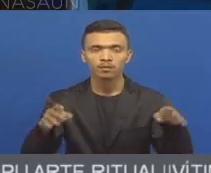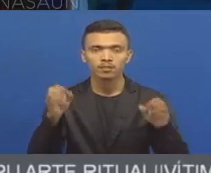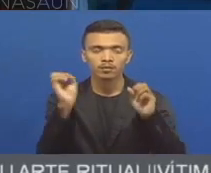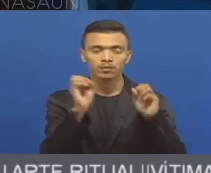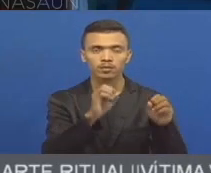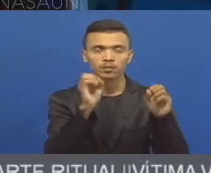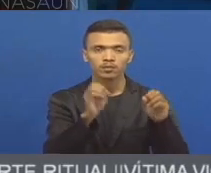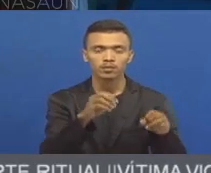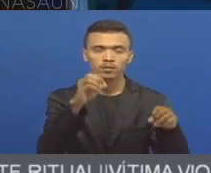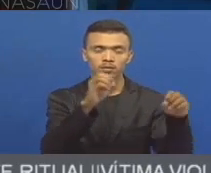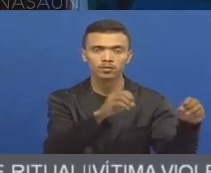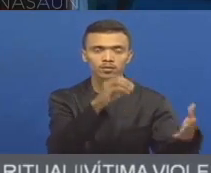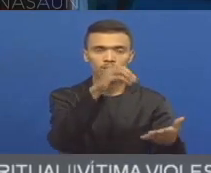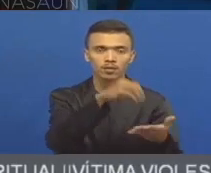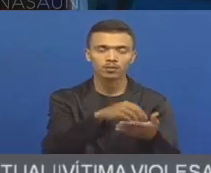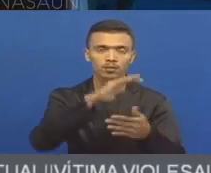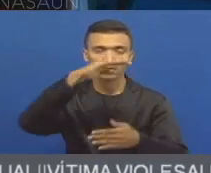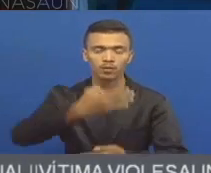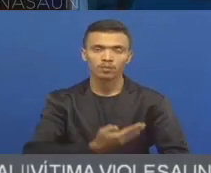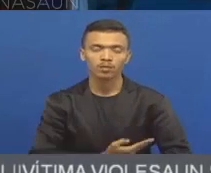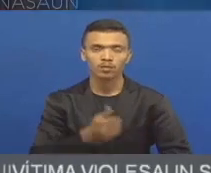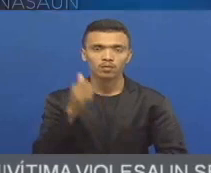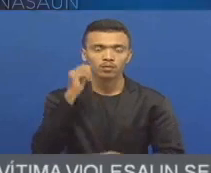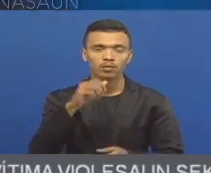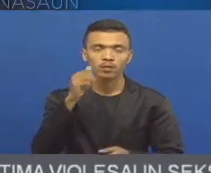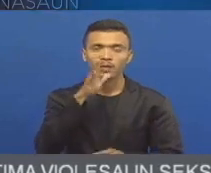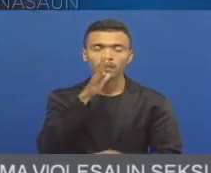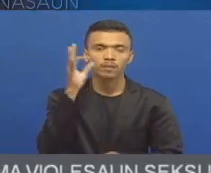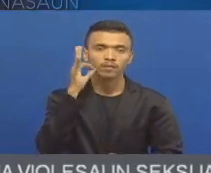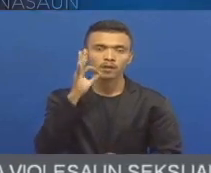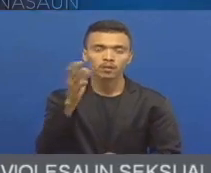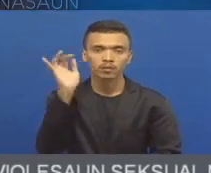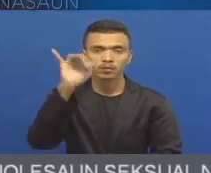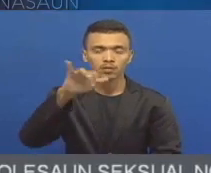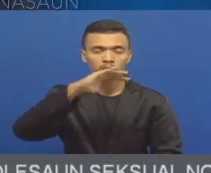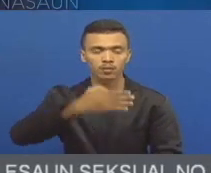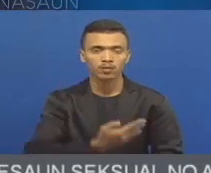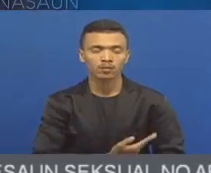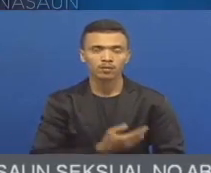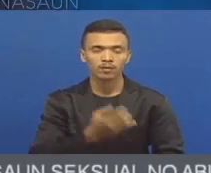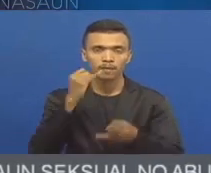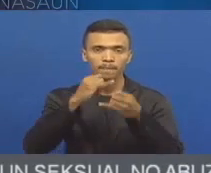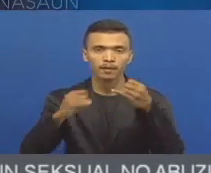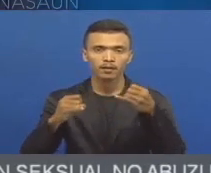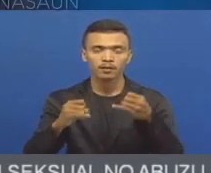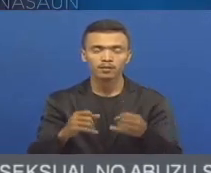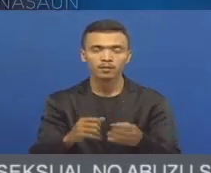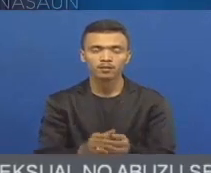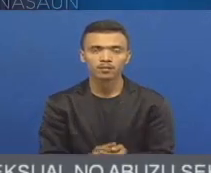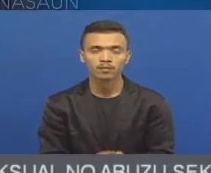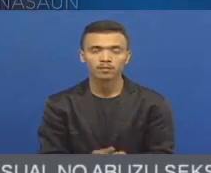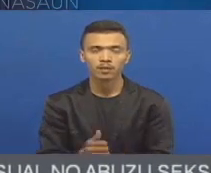sira ni oan ni dio ba inan falu sira ni oan no ikus dio ma amine programan be sa hene san fuan foku persnya